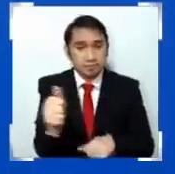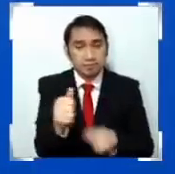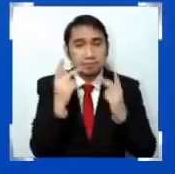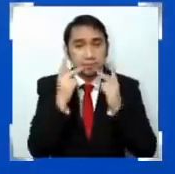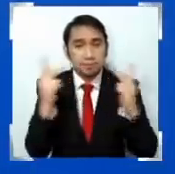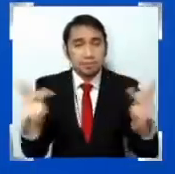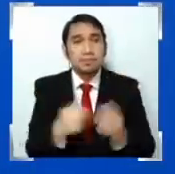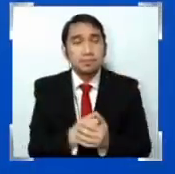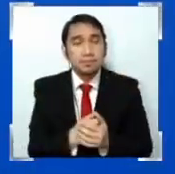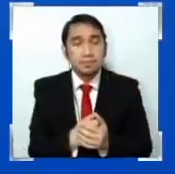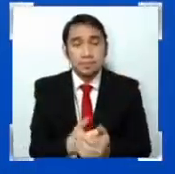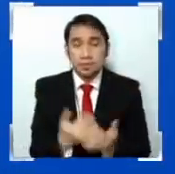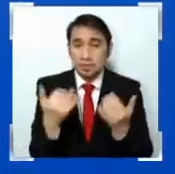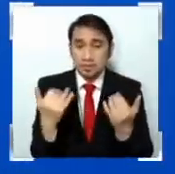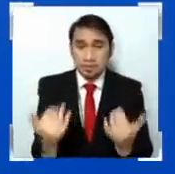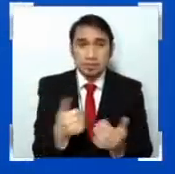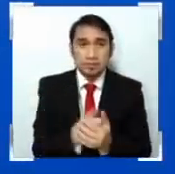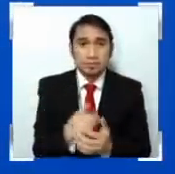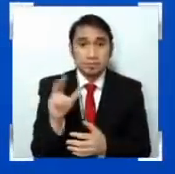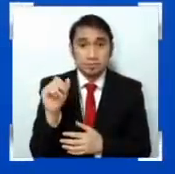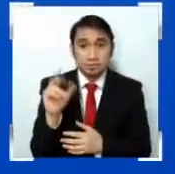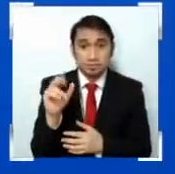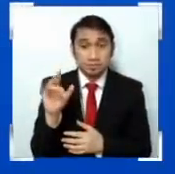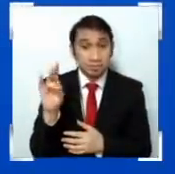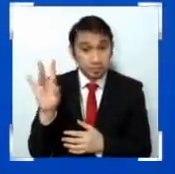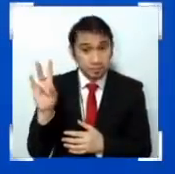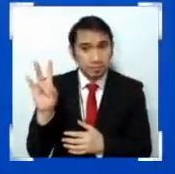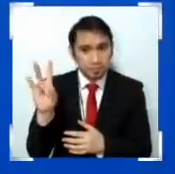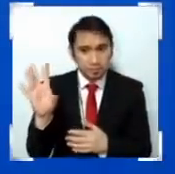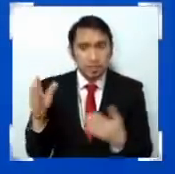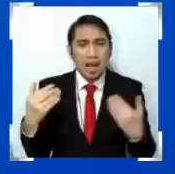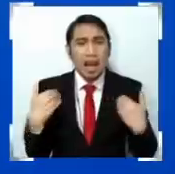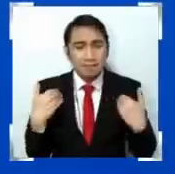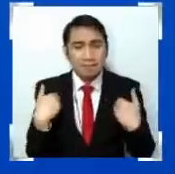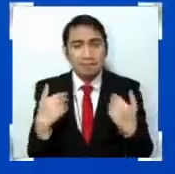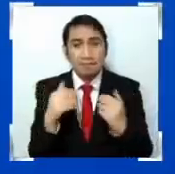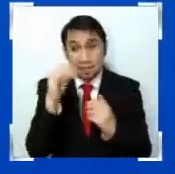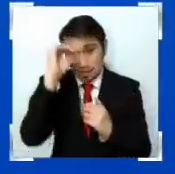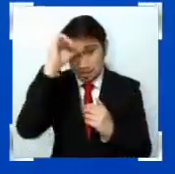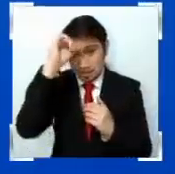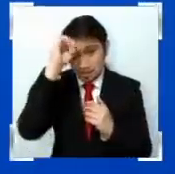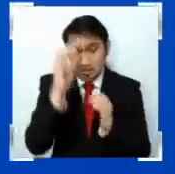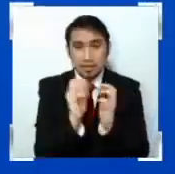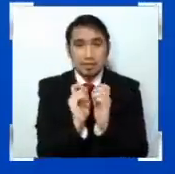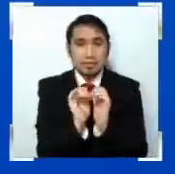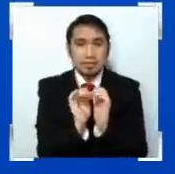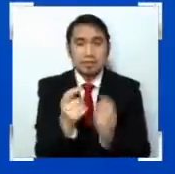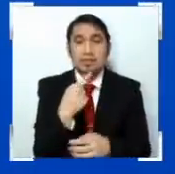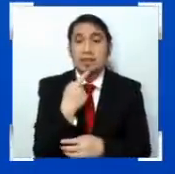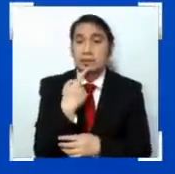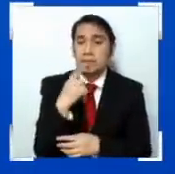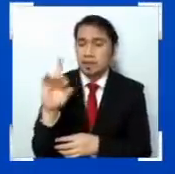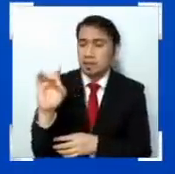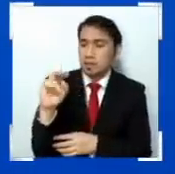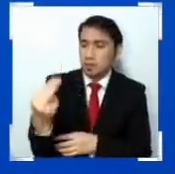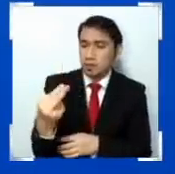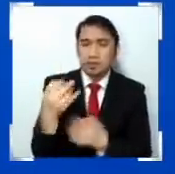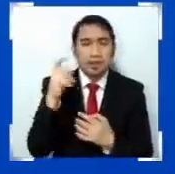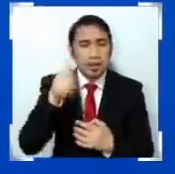17 na ang kaso ng Delta variant sa Pilipinas, heightened alert na ang bansa. At ayon sa DOH, dapat sabayan ito